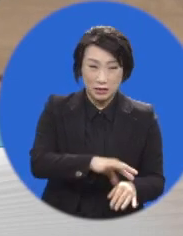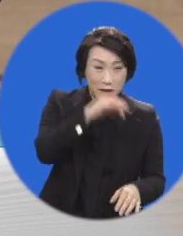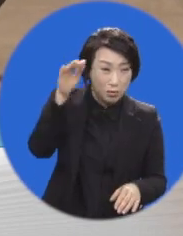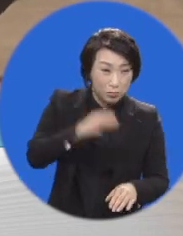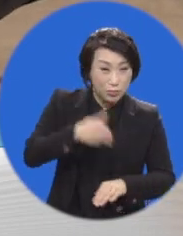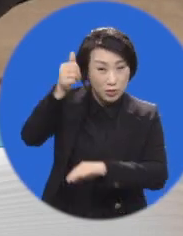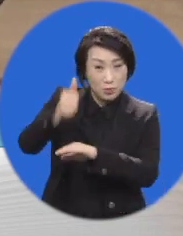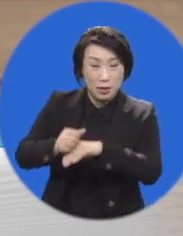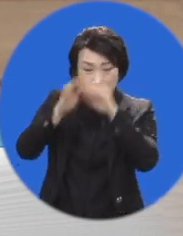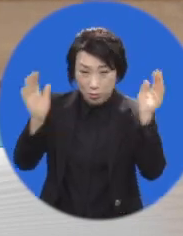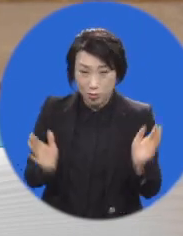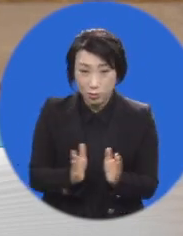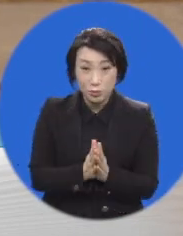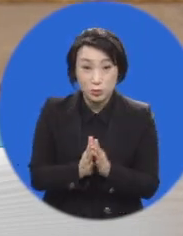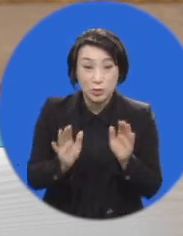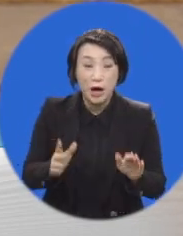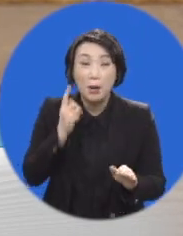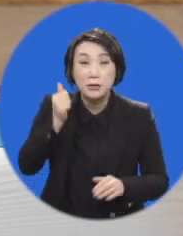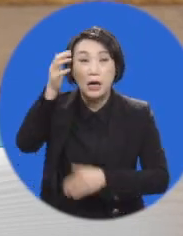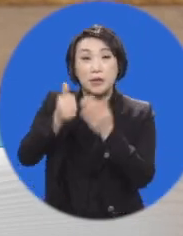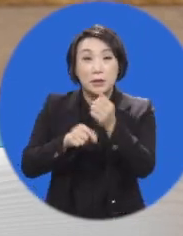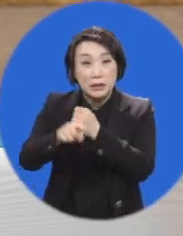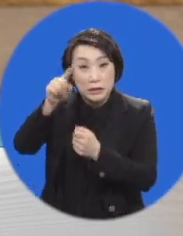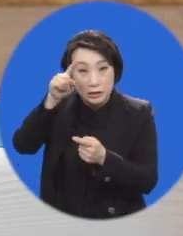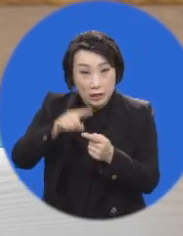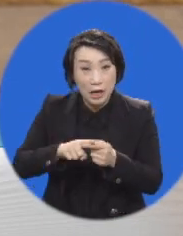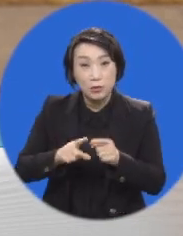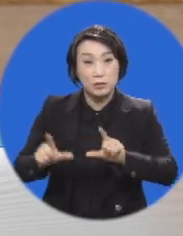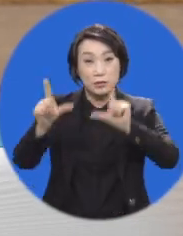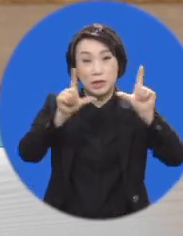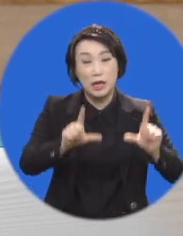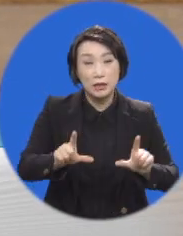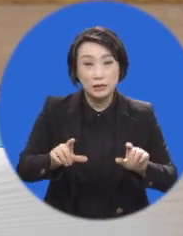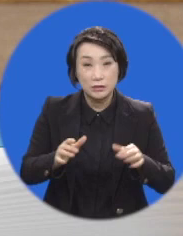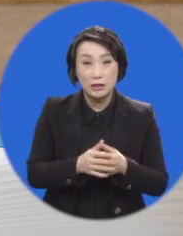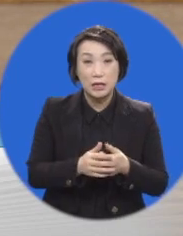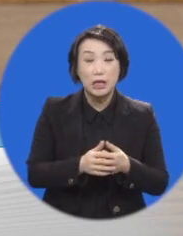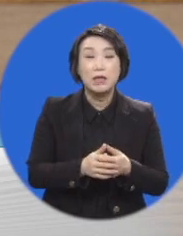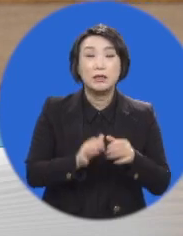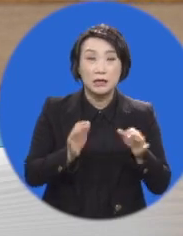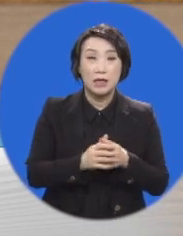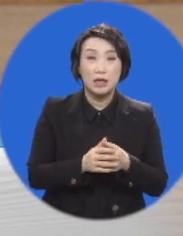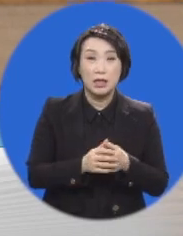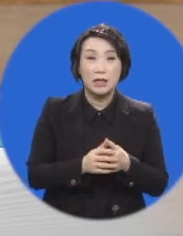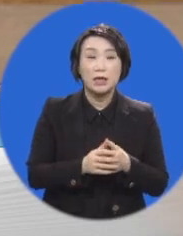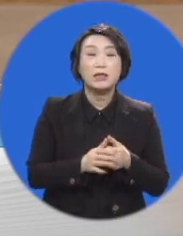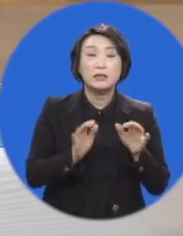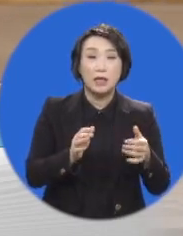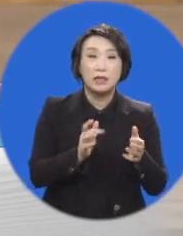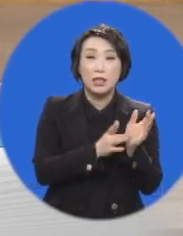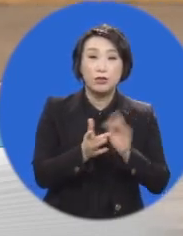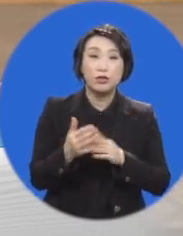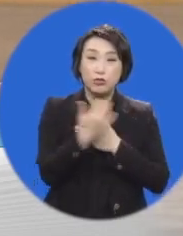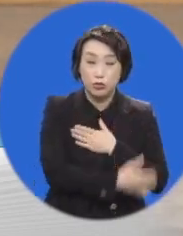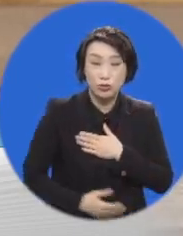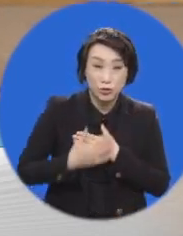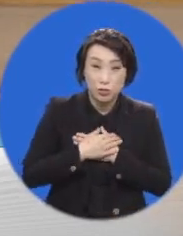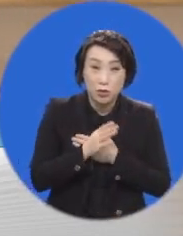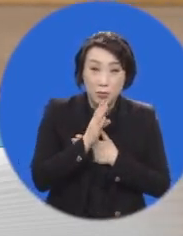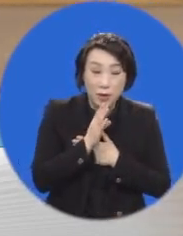시종일관 아버지의 뜻대로 보낸 그 아들이 육신을 입고 아버지 뜻을